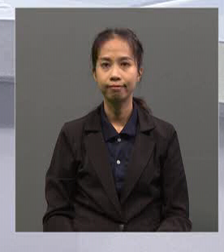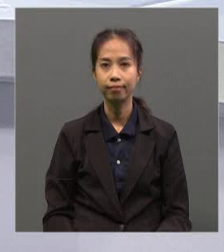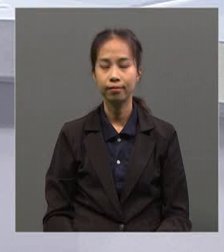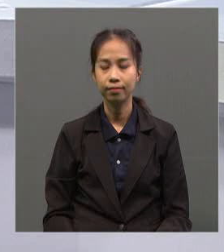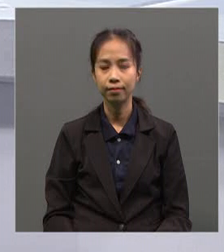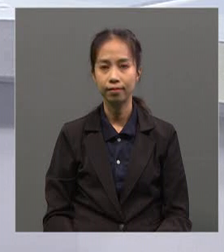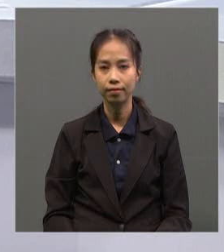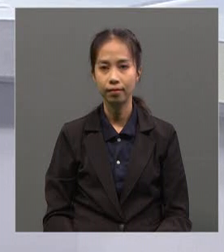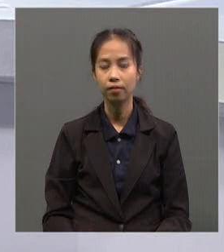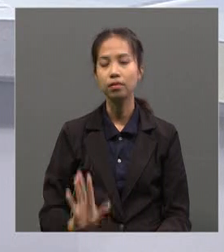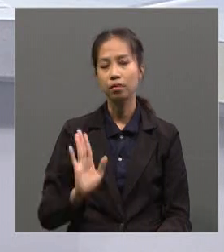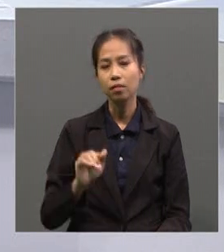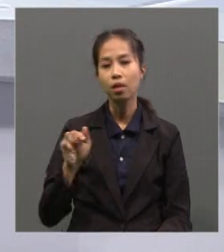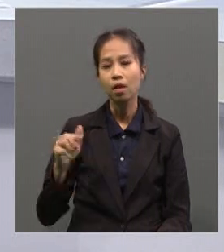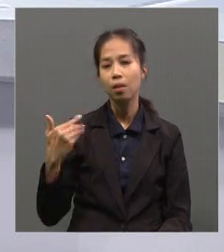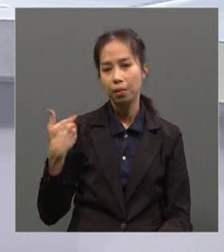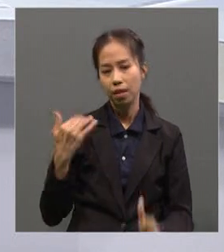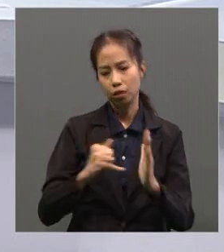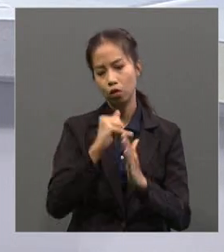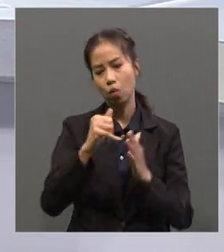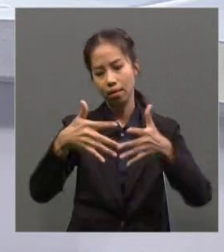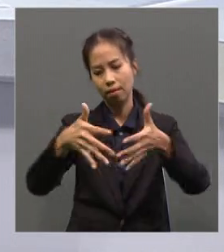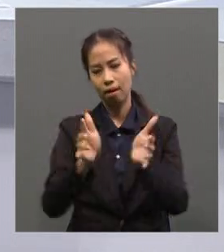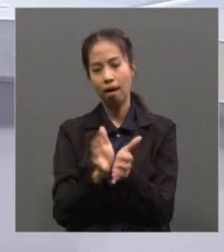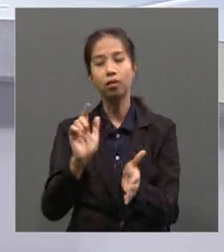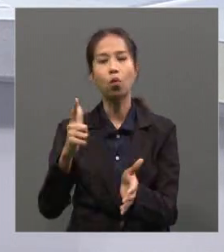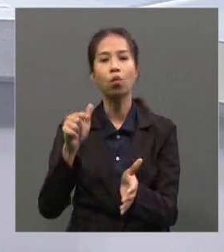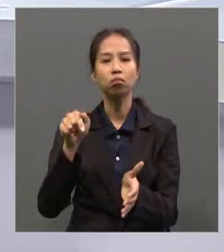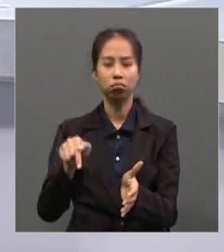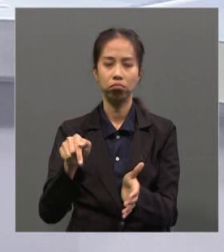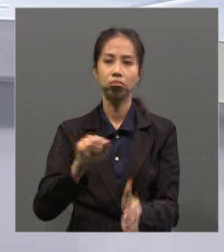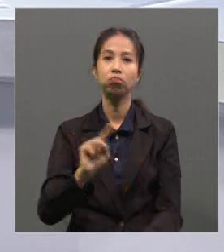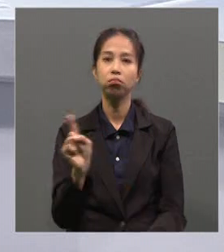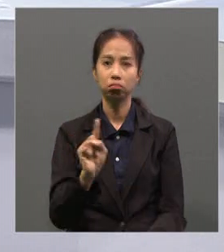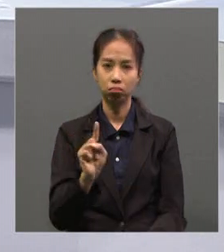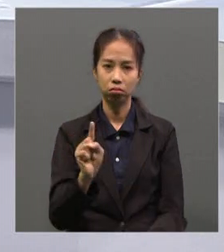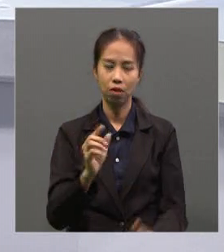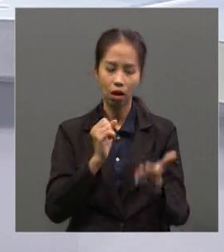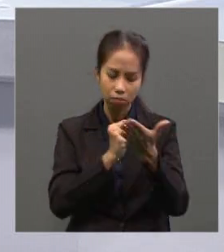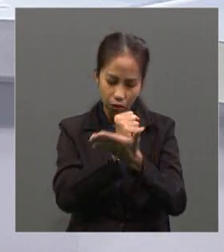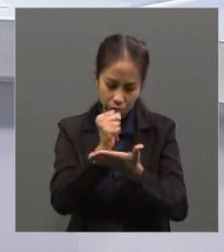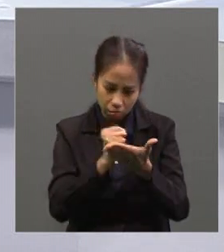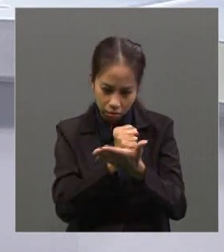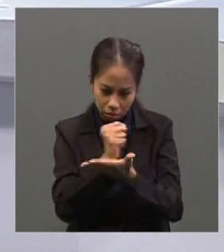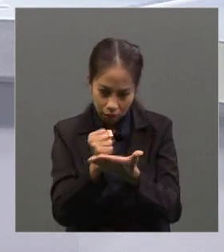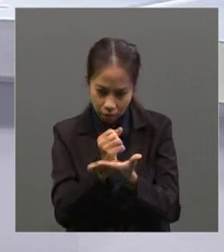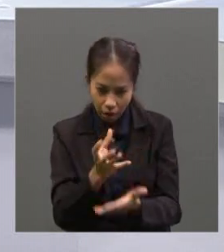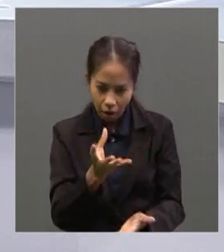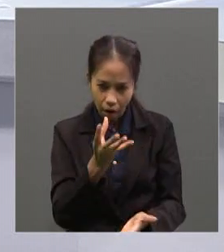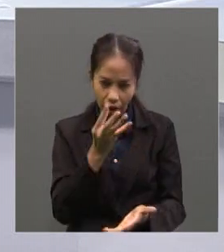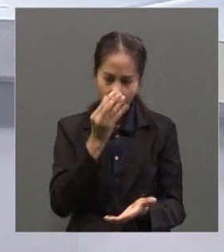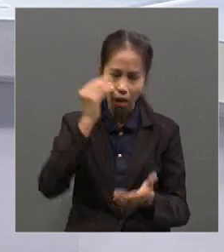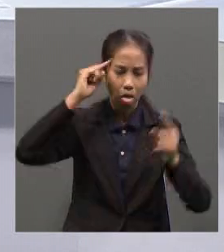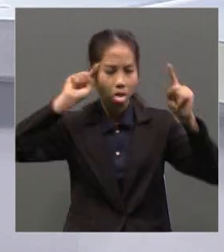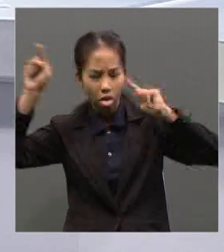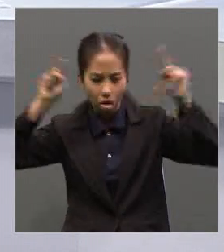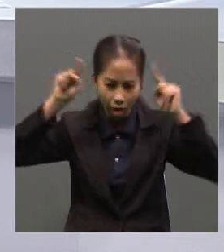ไปดูอีกคดีนะคะที่เกิดขึ้นในจังหวัดอ่างทองเกิดขึ้นอีกแล้วกรณีที่เสพยาเสพติดเข้าไปแล้วเกิดอาการหลอนนะคะ